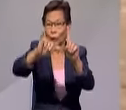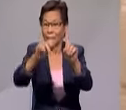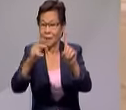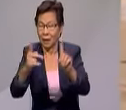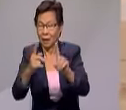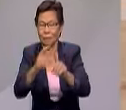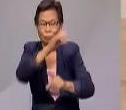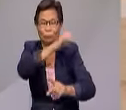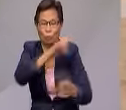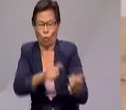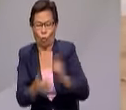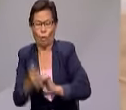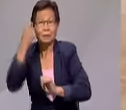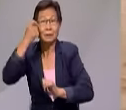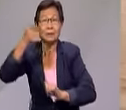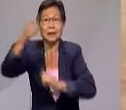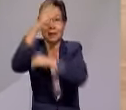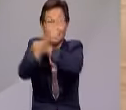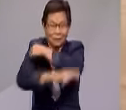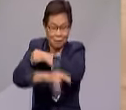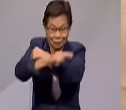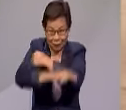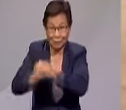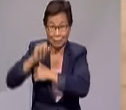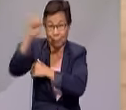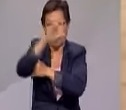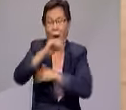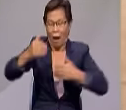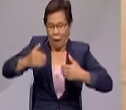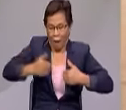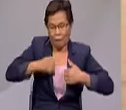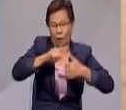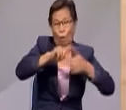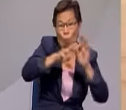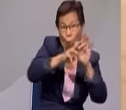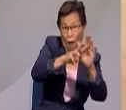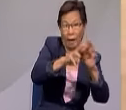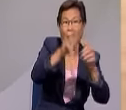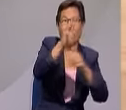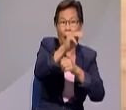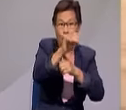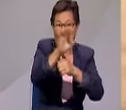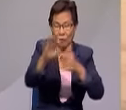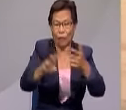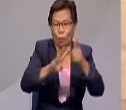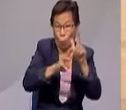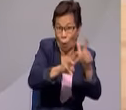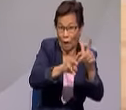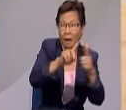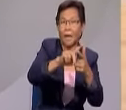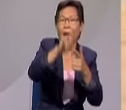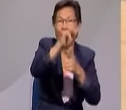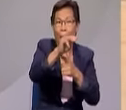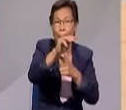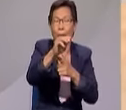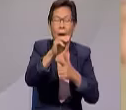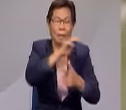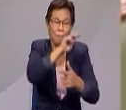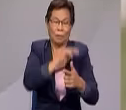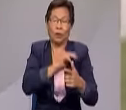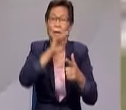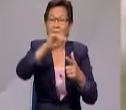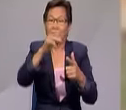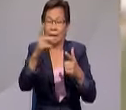kuasa dipengerusikan oleh Setiausaha Kerajaan Negeri dan terdiri daripada Wakil Kementerian Kewangan dan Kementerian Kerja Raya di